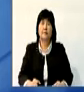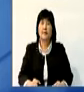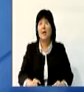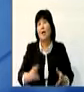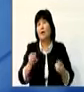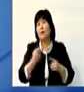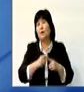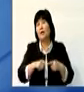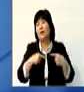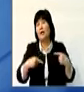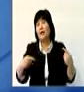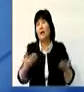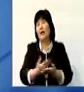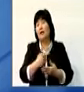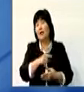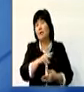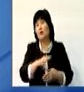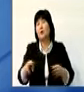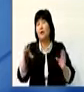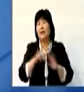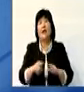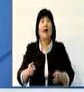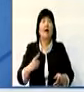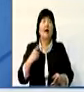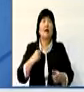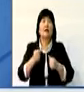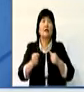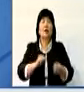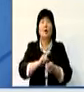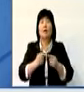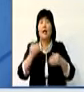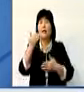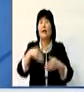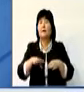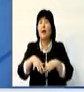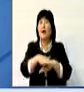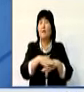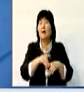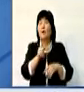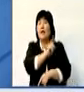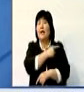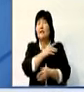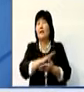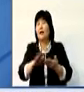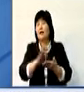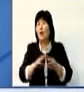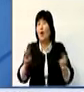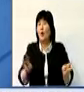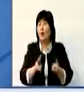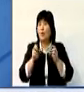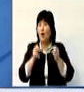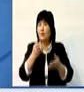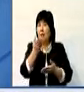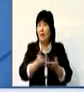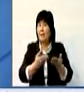Енді осы және өзге де ақпараттар алдағы минуттарда. Кадрлық өзгерістер, талапқа сай емес базарлар, ондағы санитарлық тазалық, өрт қауіпсіздігі